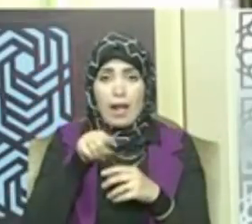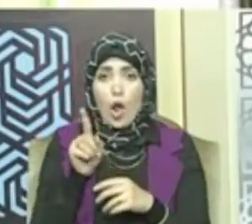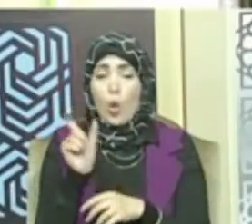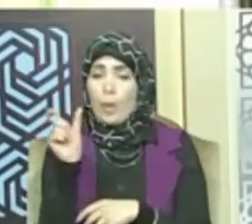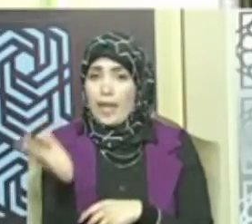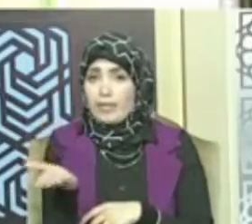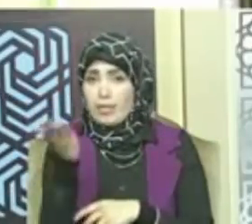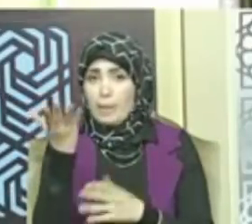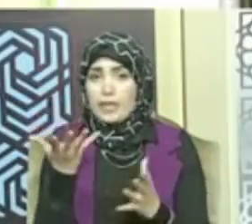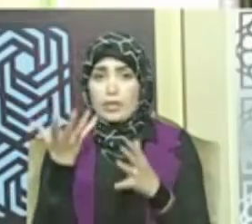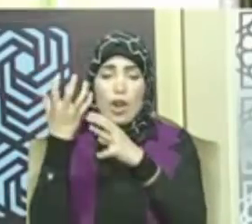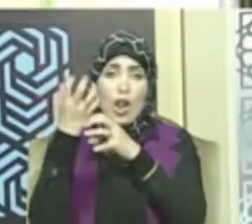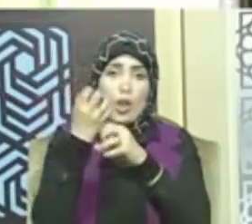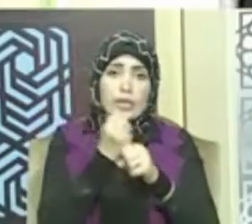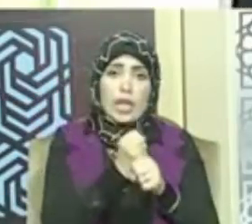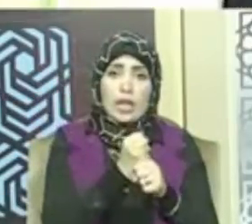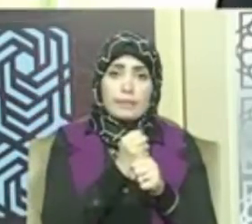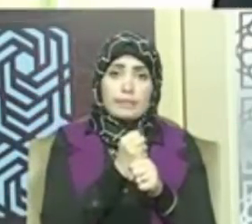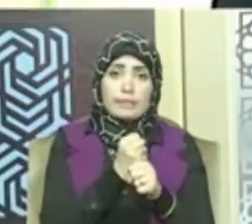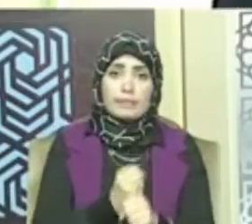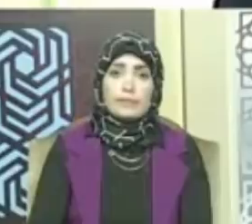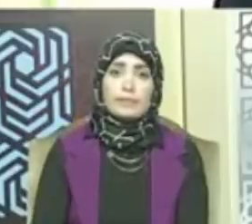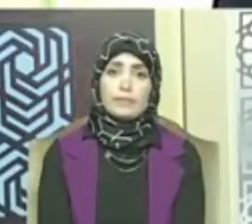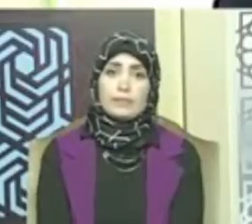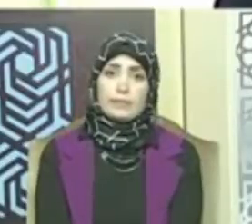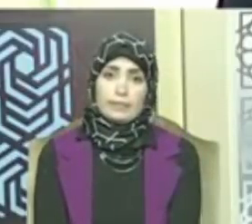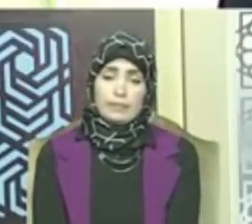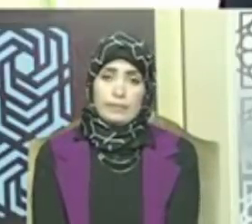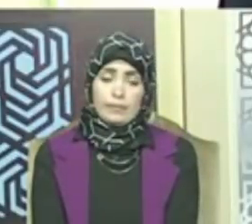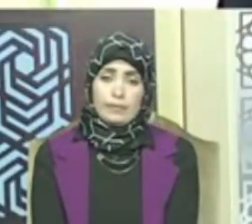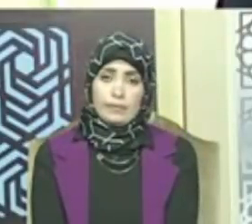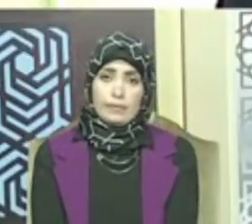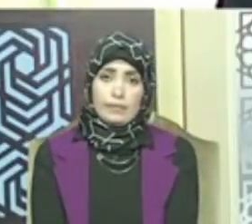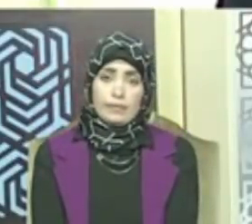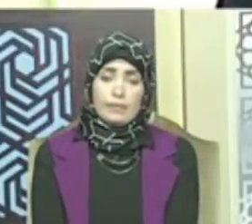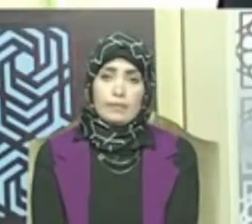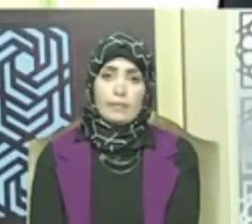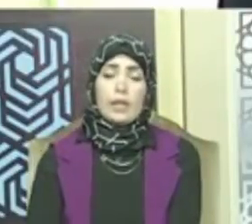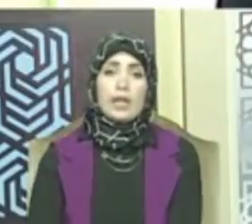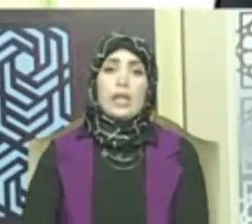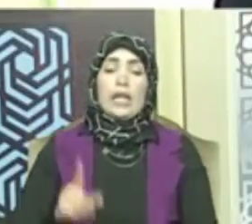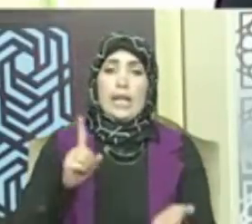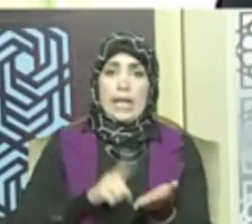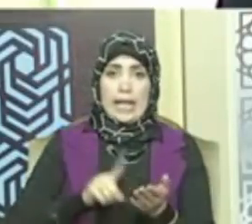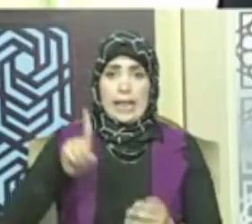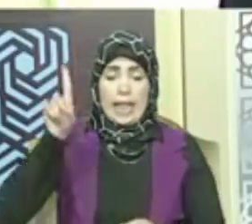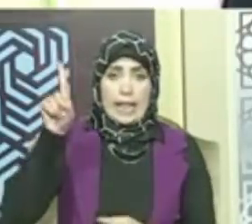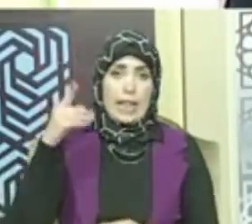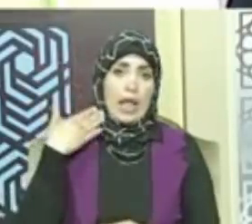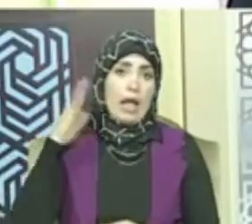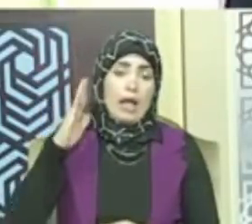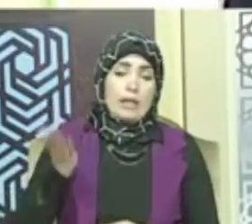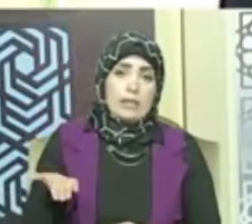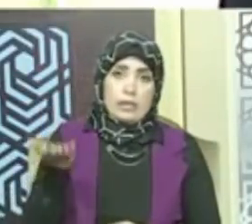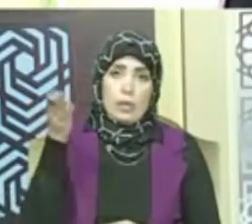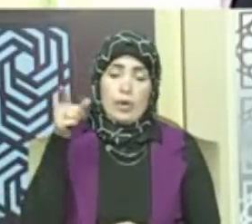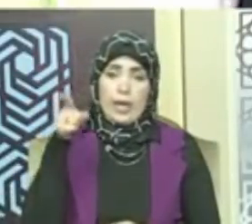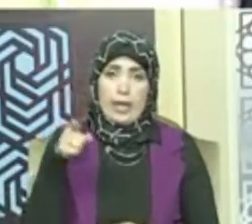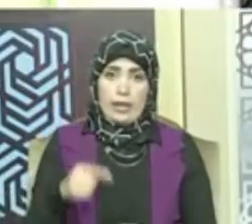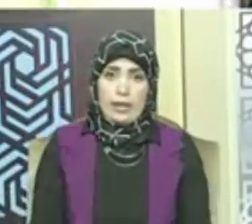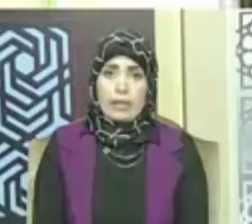نبينا صلى الله عليه وسلم: إن لله عز وجل عند أقوام